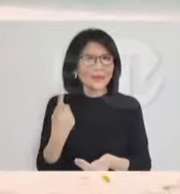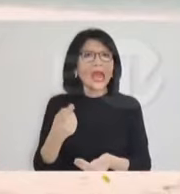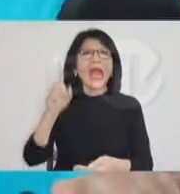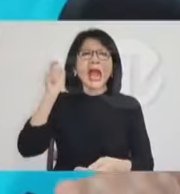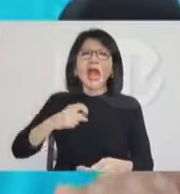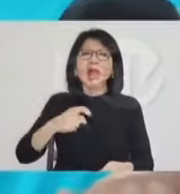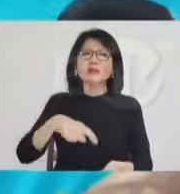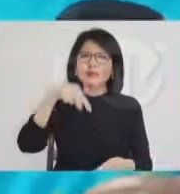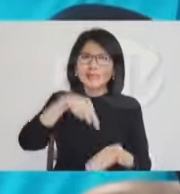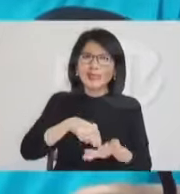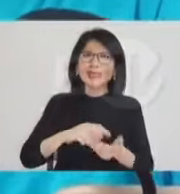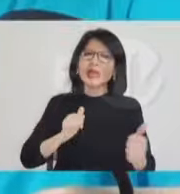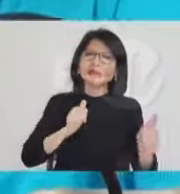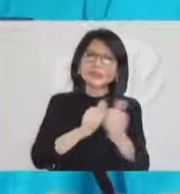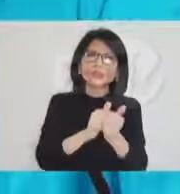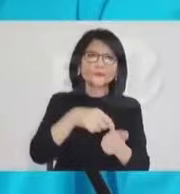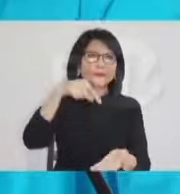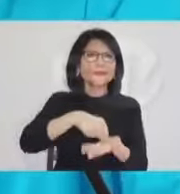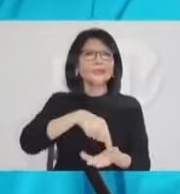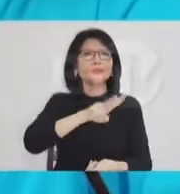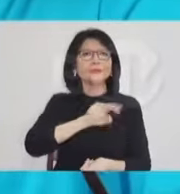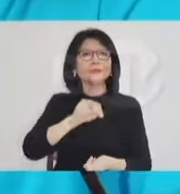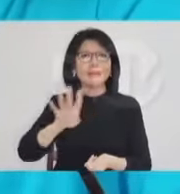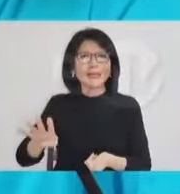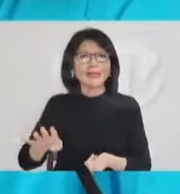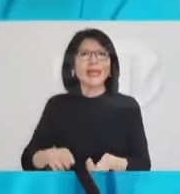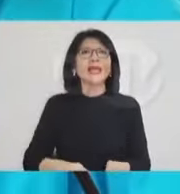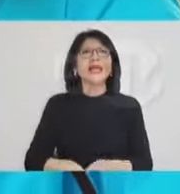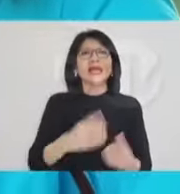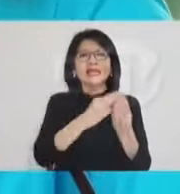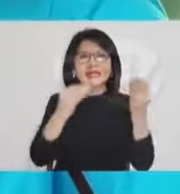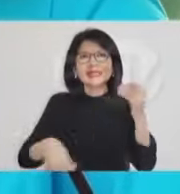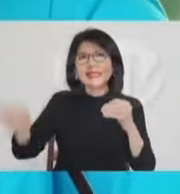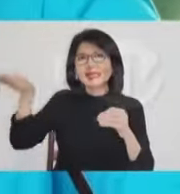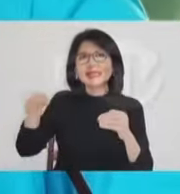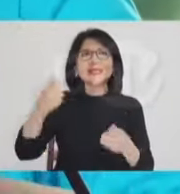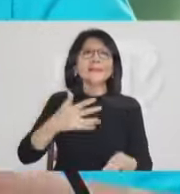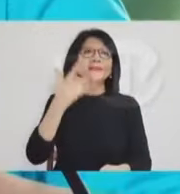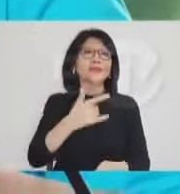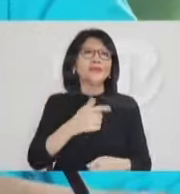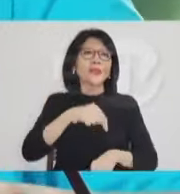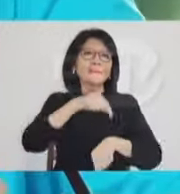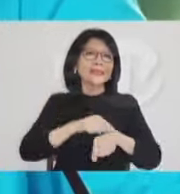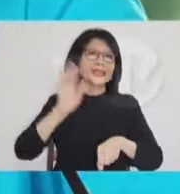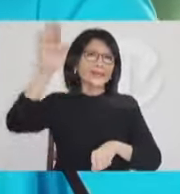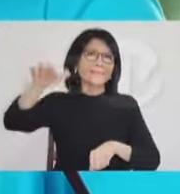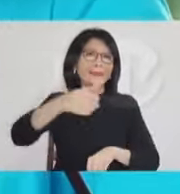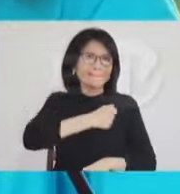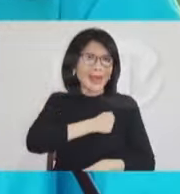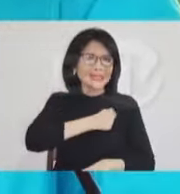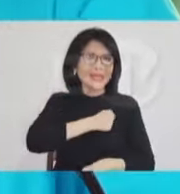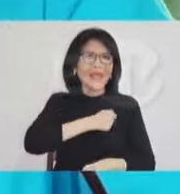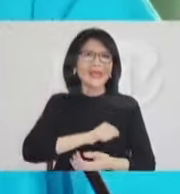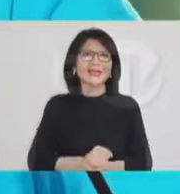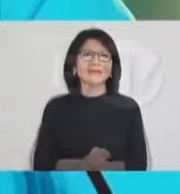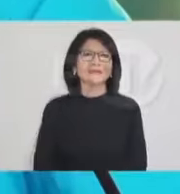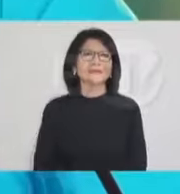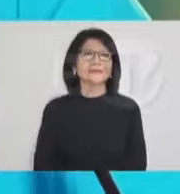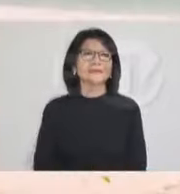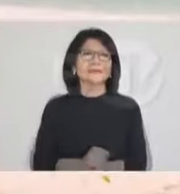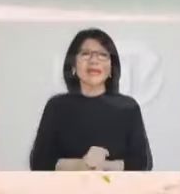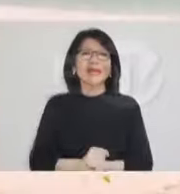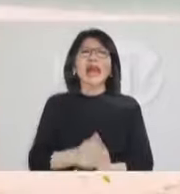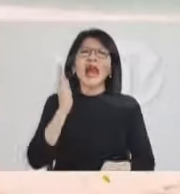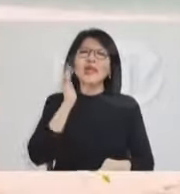ini berpengaruh loh Nah makanya kamu jangan sampai golput kita harus berpartisipasi dalam pemilih 2024 generasi Z kita ini menentukan masa depan